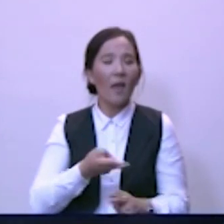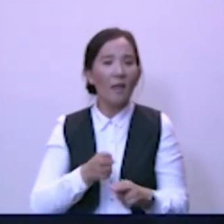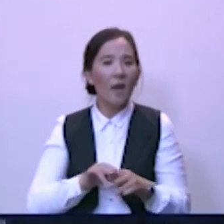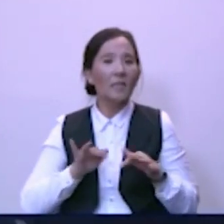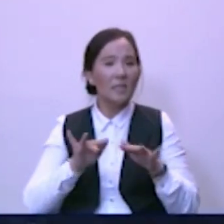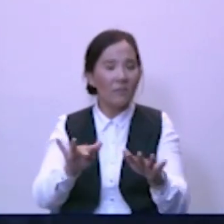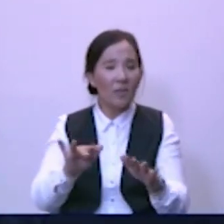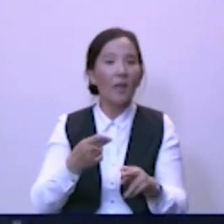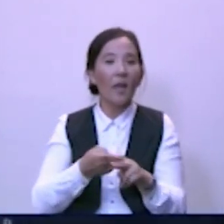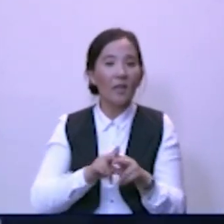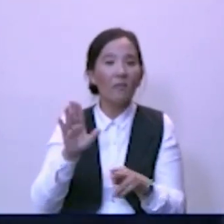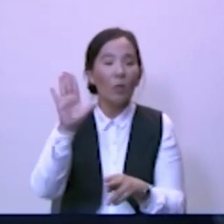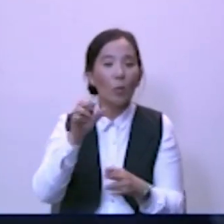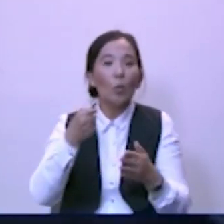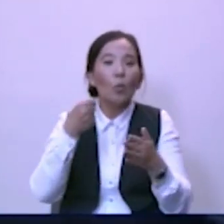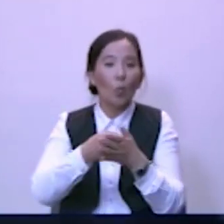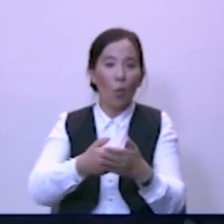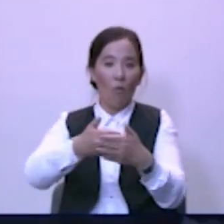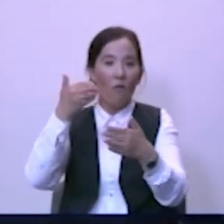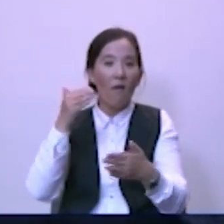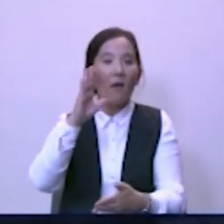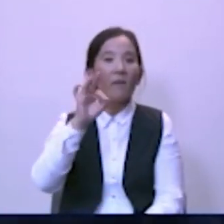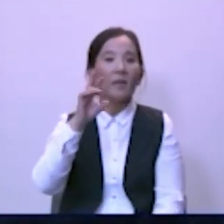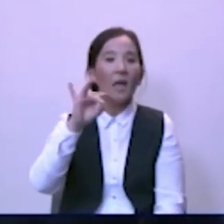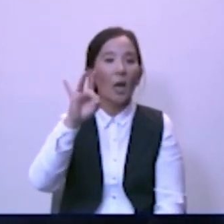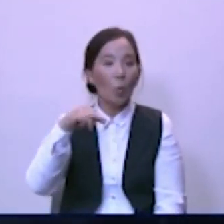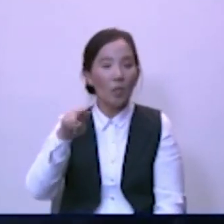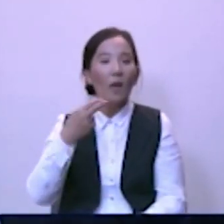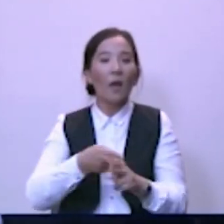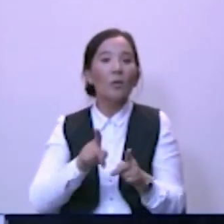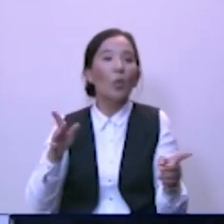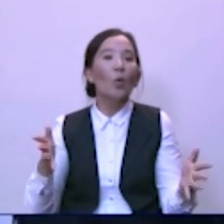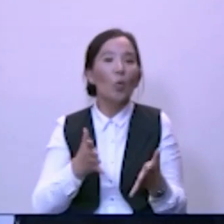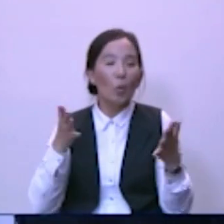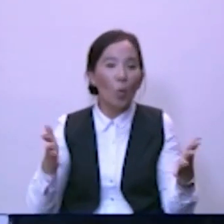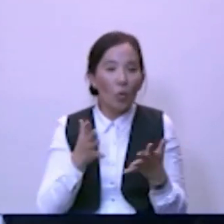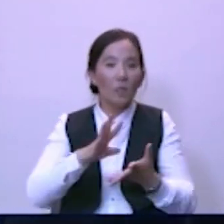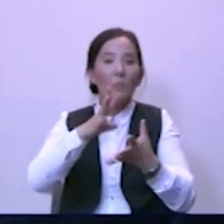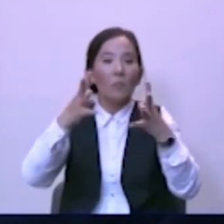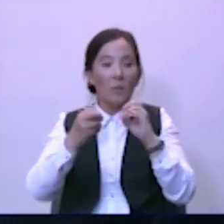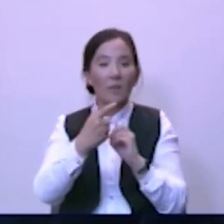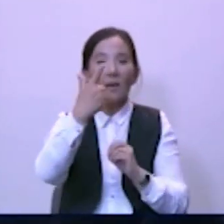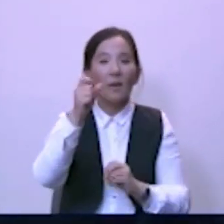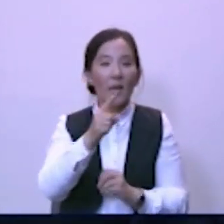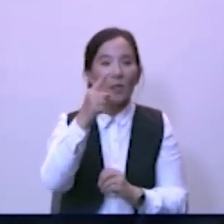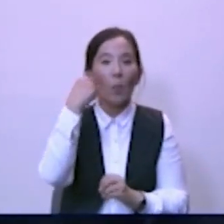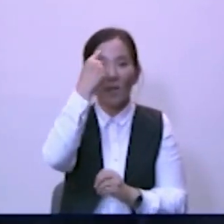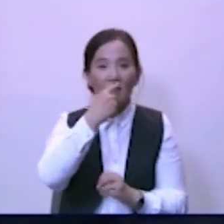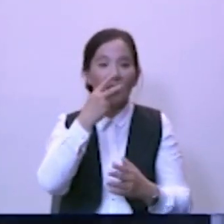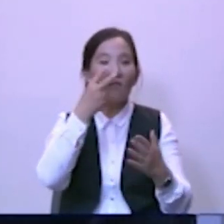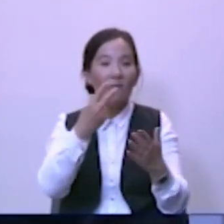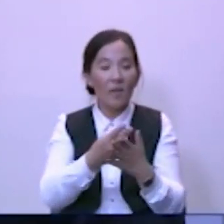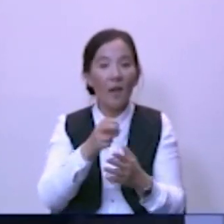стоит он до водорода то он с легкостью вытесняет водород в газообразном виде а с